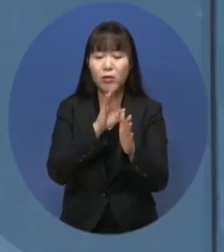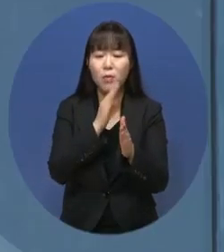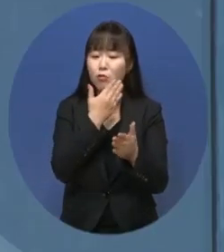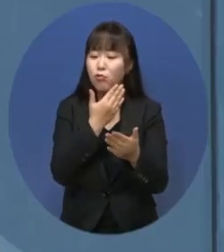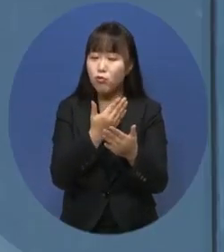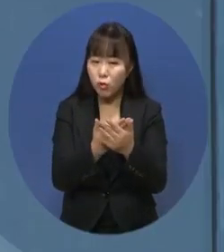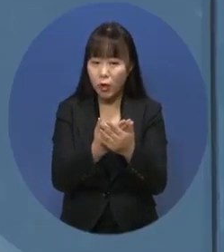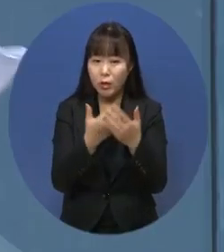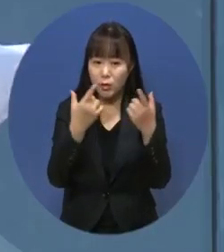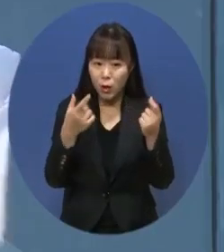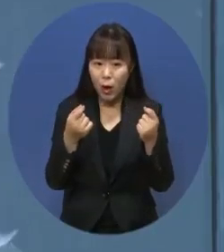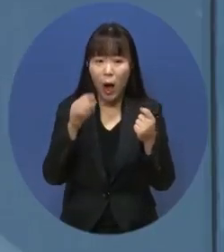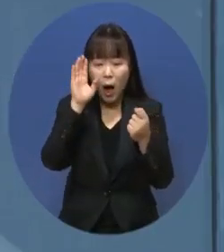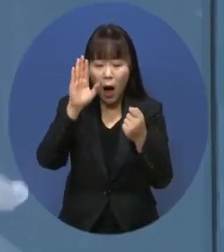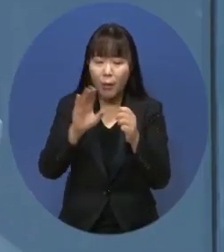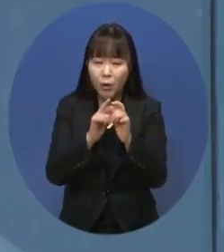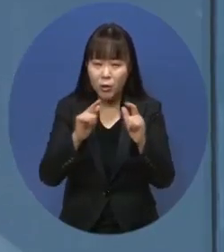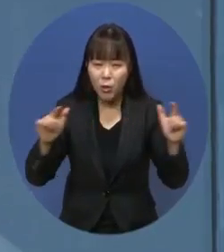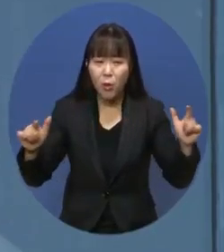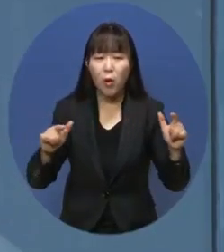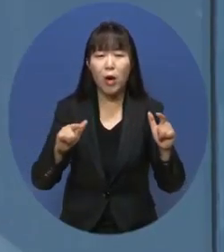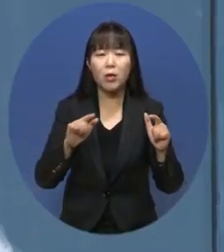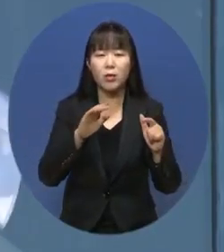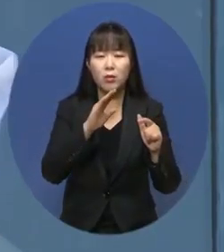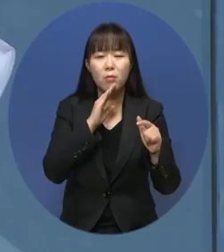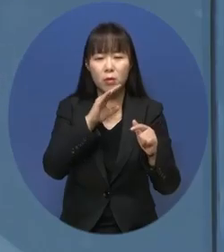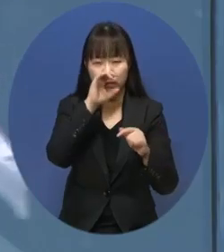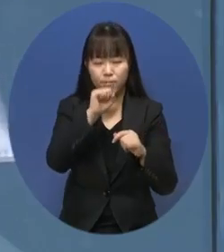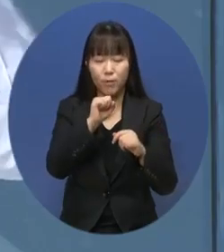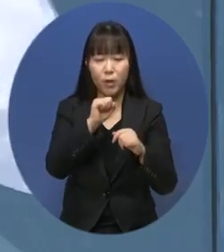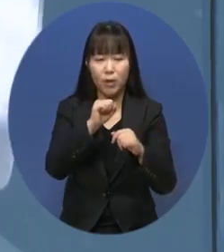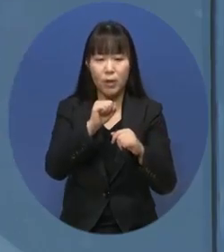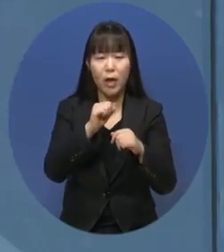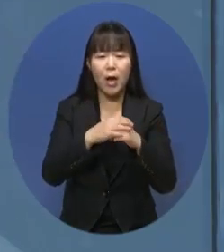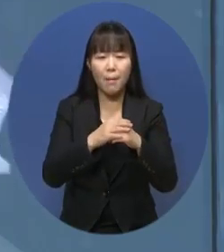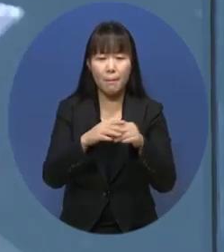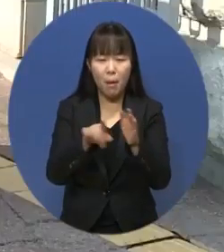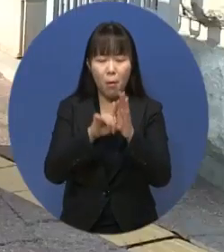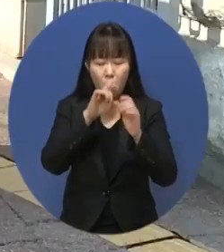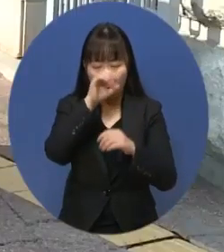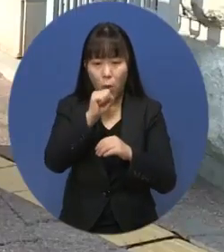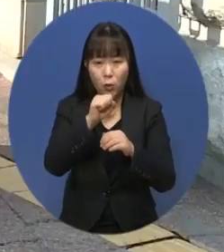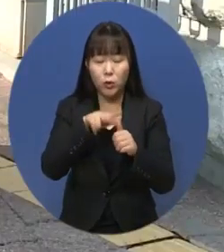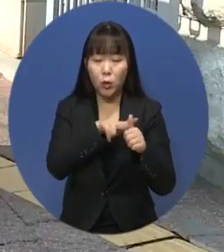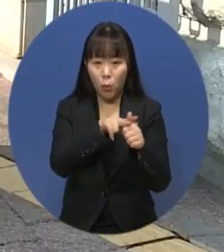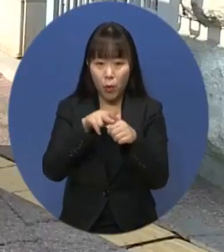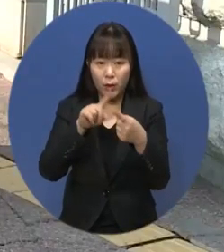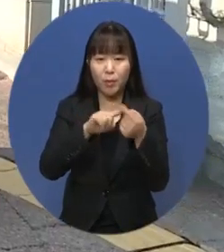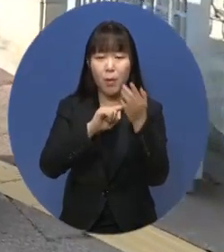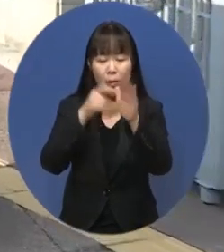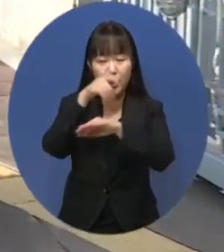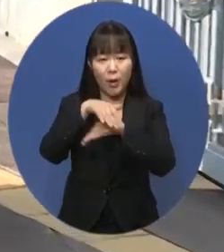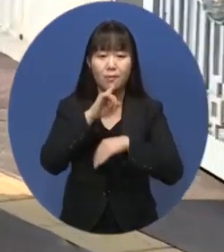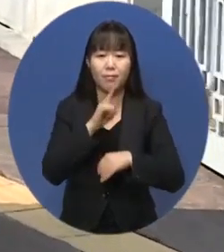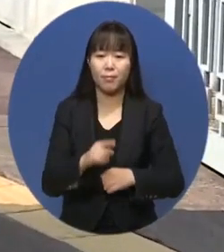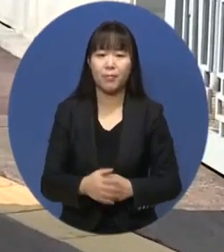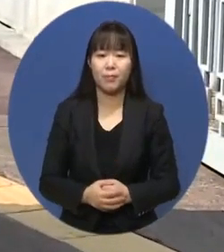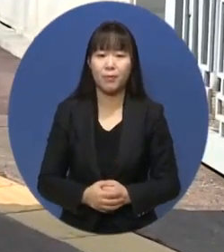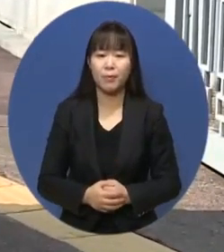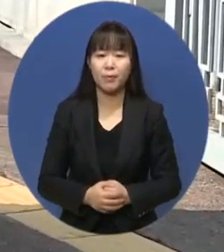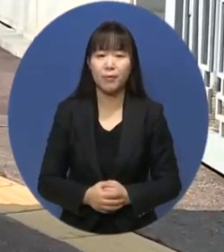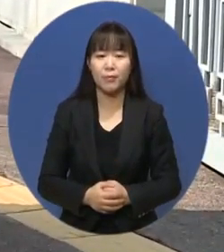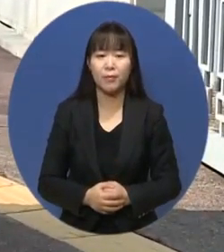앞으로도 다양하고 실속 높은 통계 정보를 제공할 것이라고 밝혔습니다 복지 tv 니와 수청 드립니다